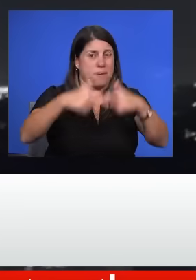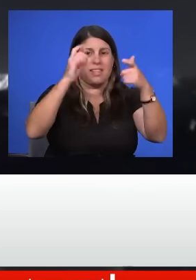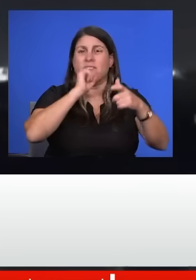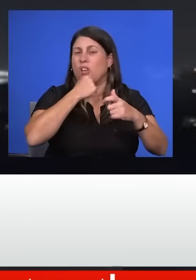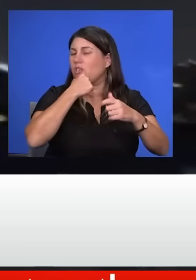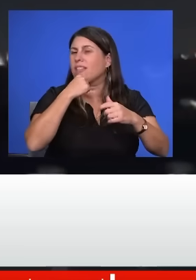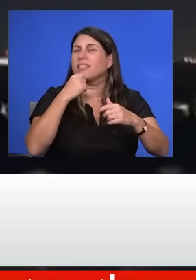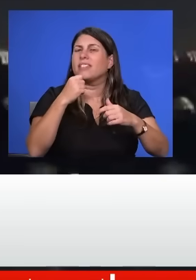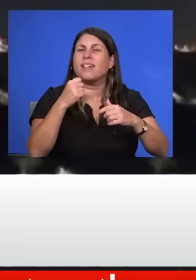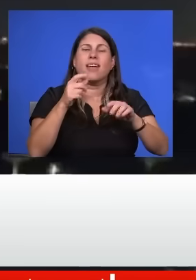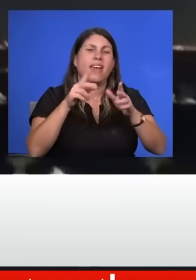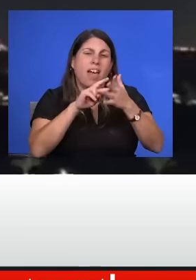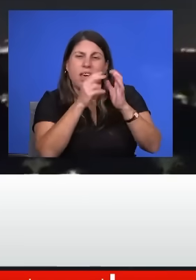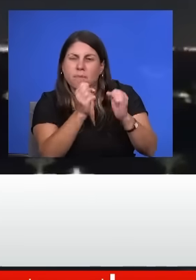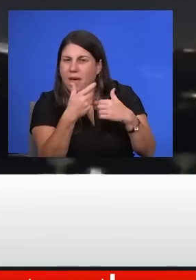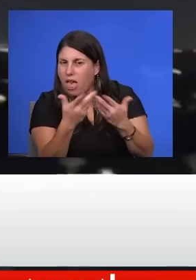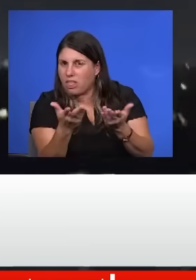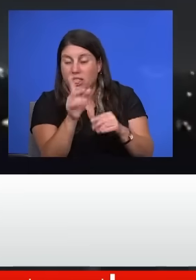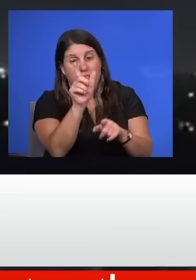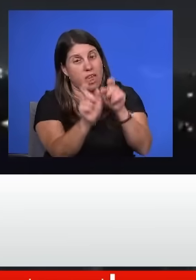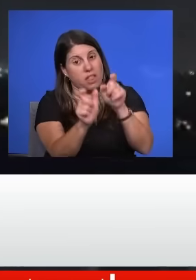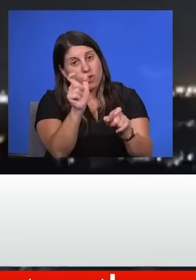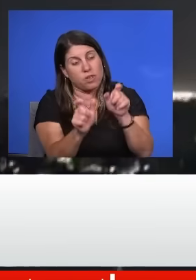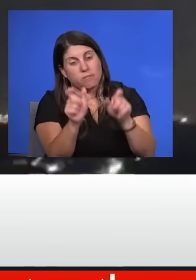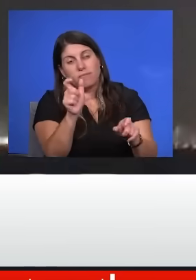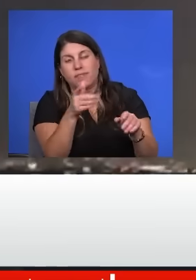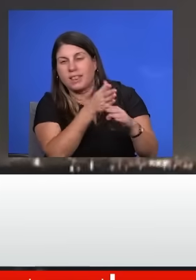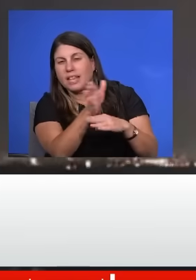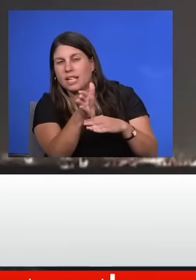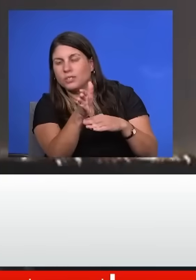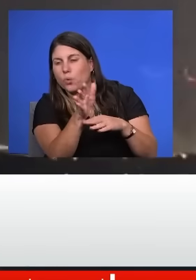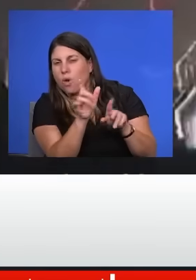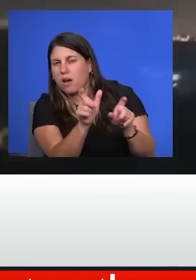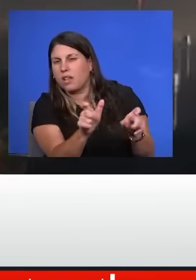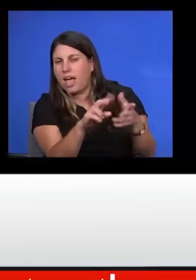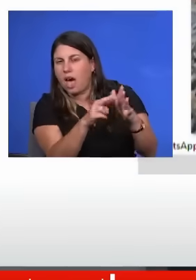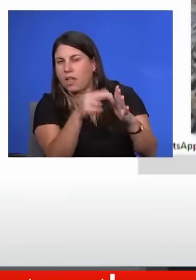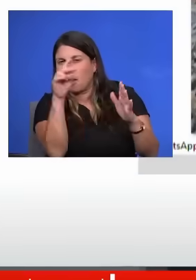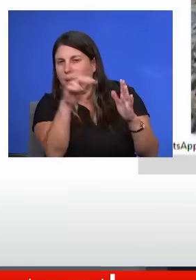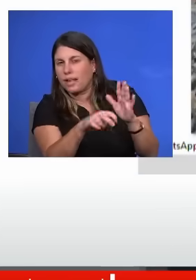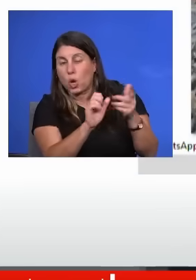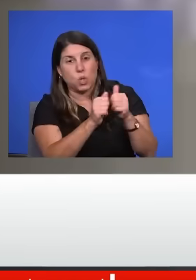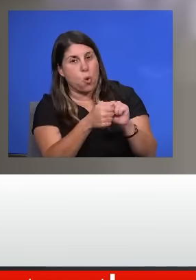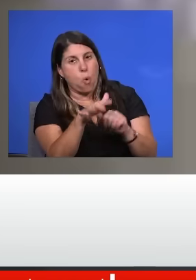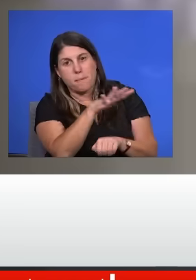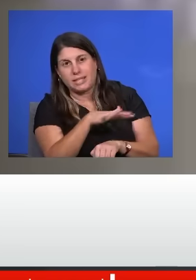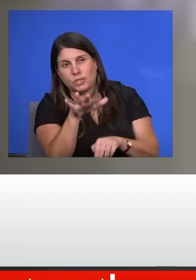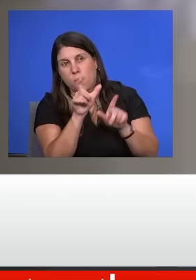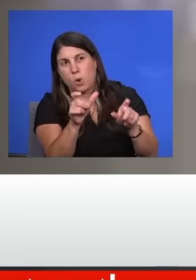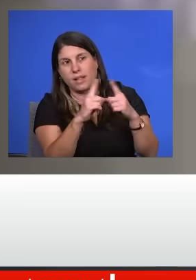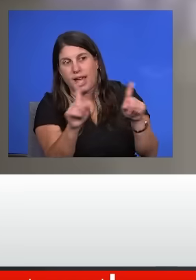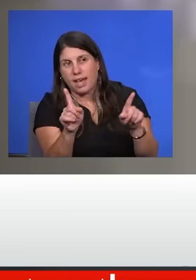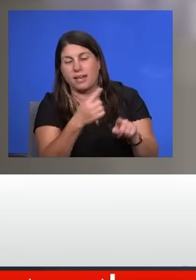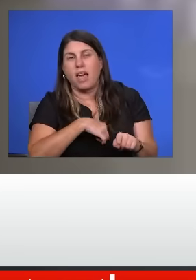אנשים סביר להניח נכנסו להתמגן בחדר המדרגות או באזור מוגן אחר. אנחנו